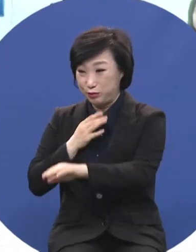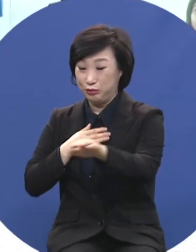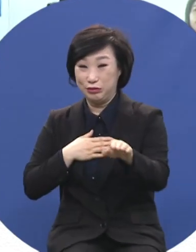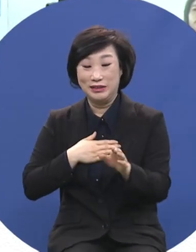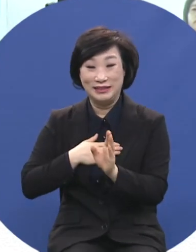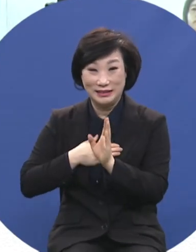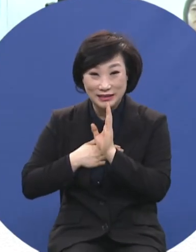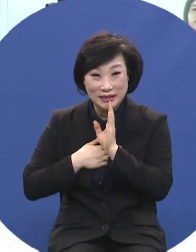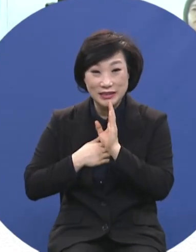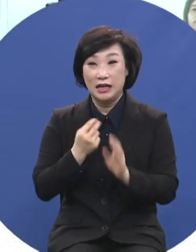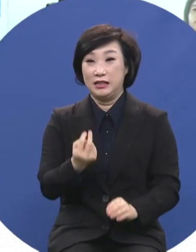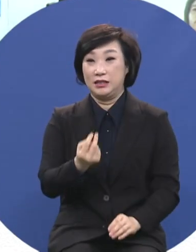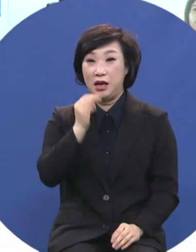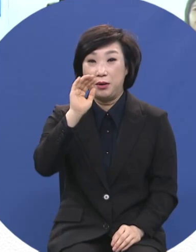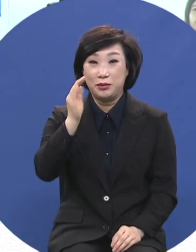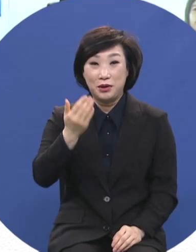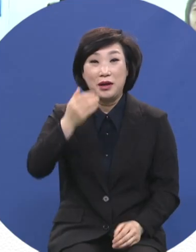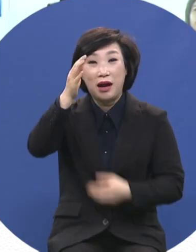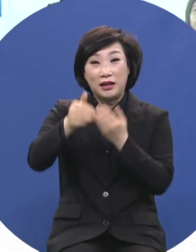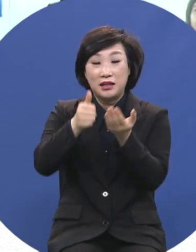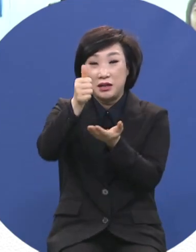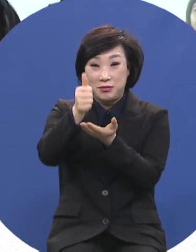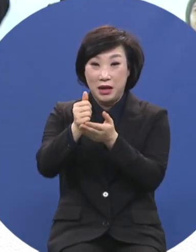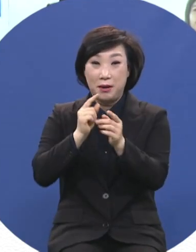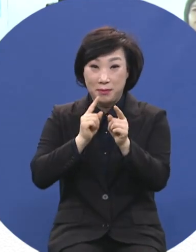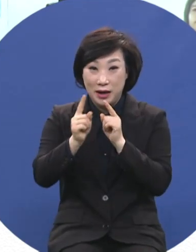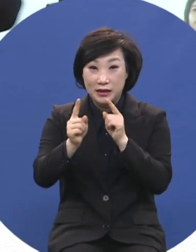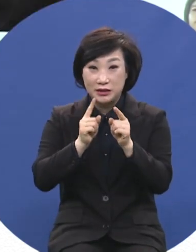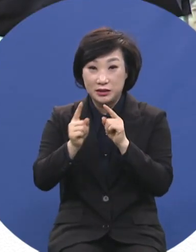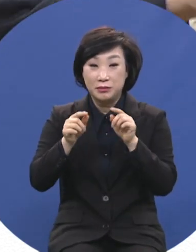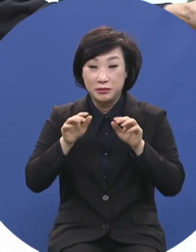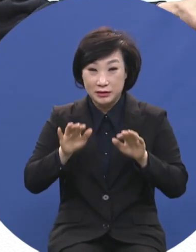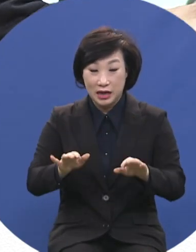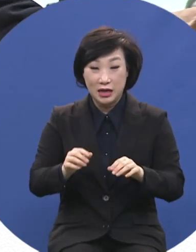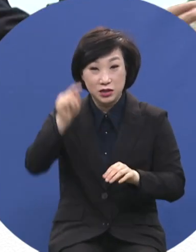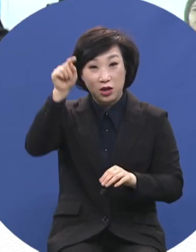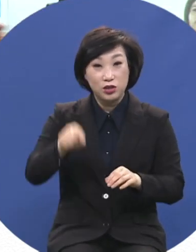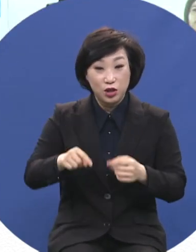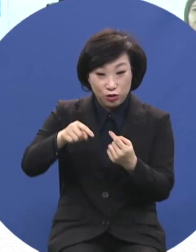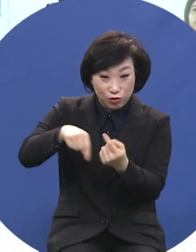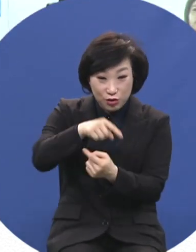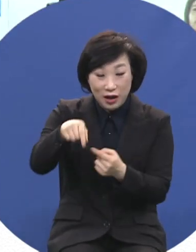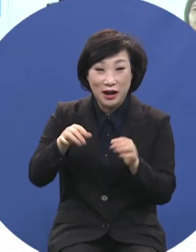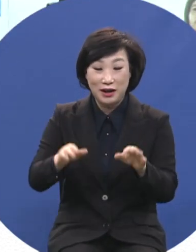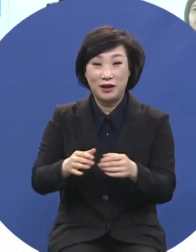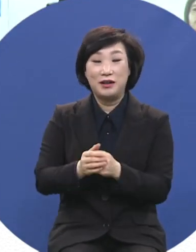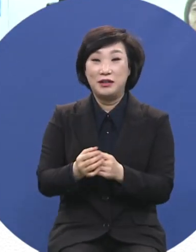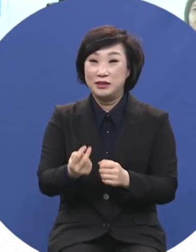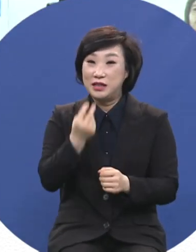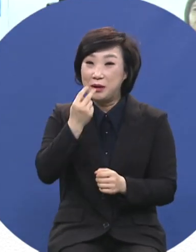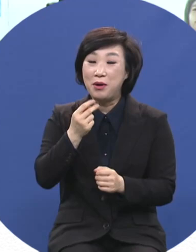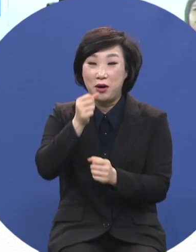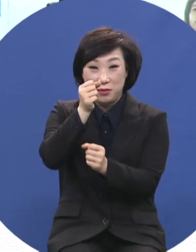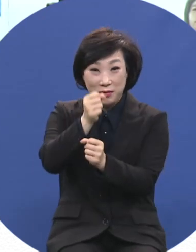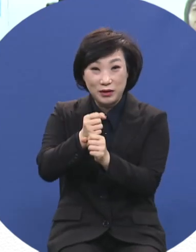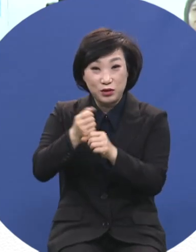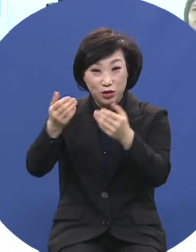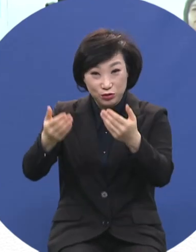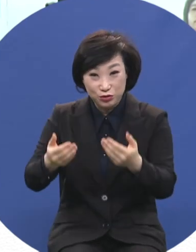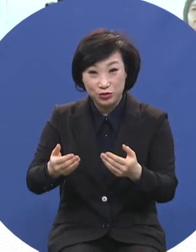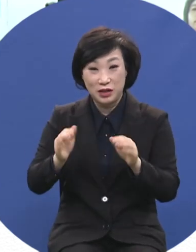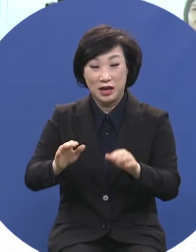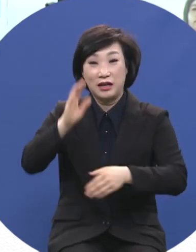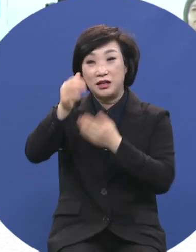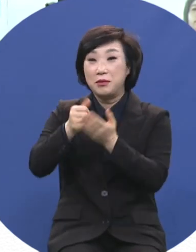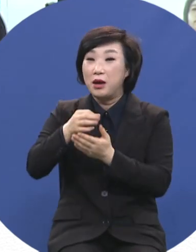진짜 생명이신 하나님의 말씀, 천지를 움직이도록 만든 생명체를 생산하신